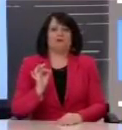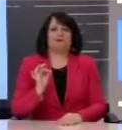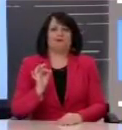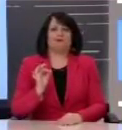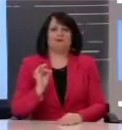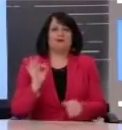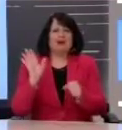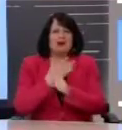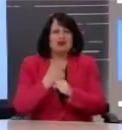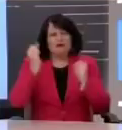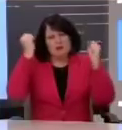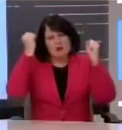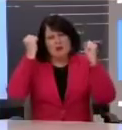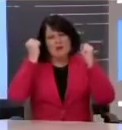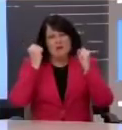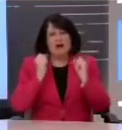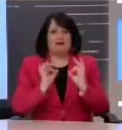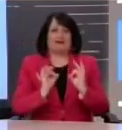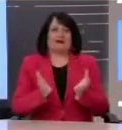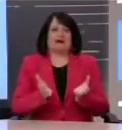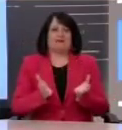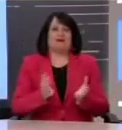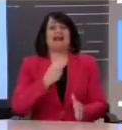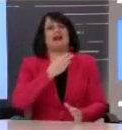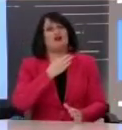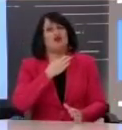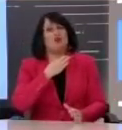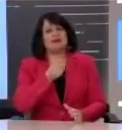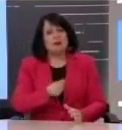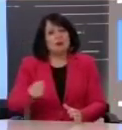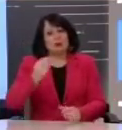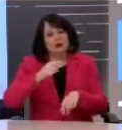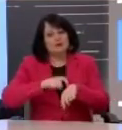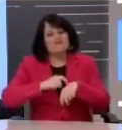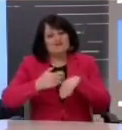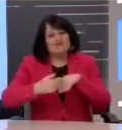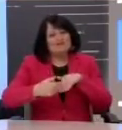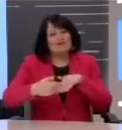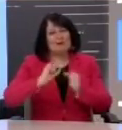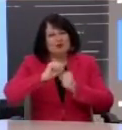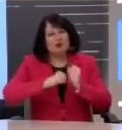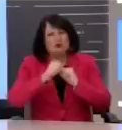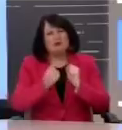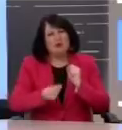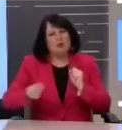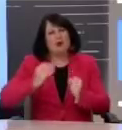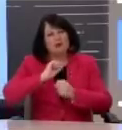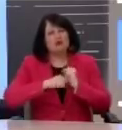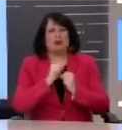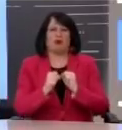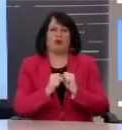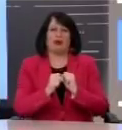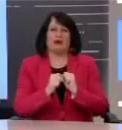καταστροφή ήταν μεγάλη, να χρειαστεί περισσότερος χρόνος και προσπάθεια για να καλύψουμε